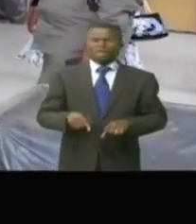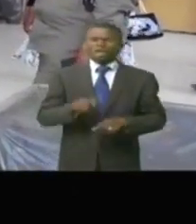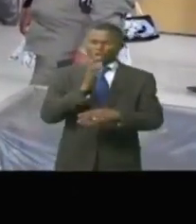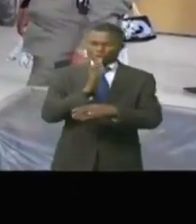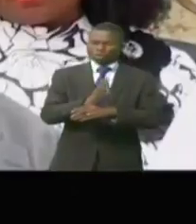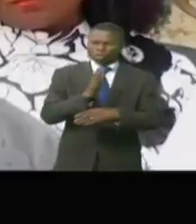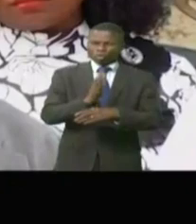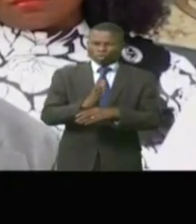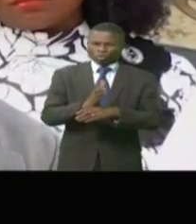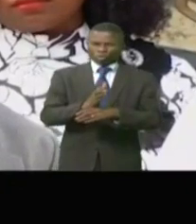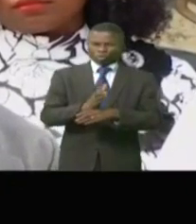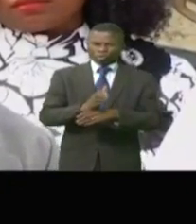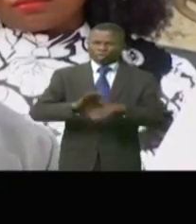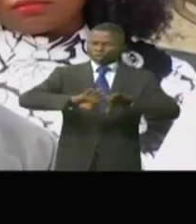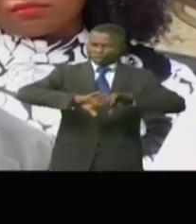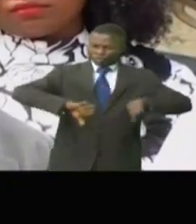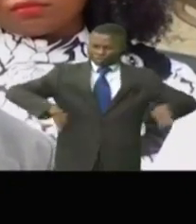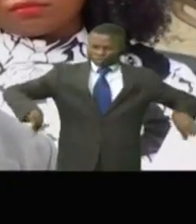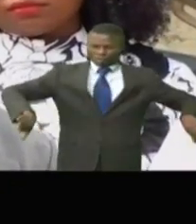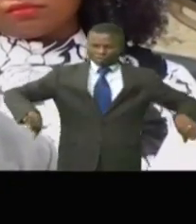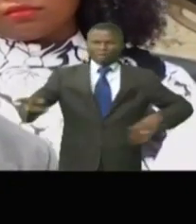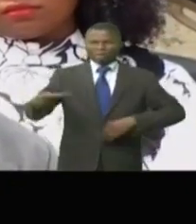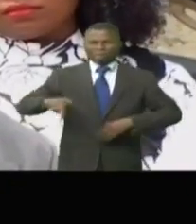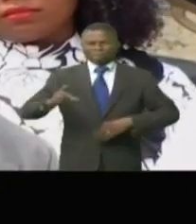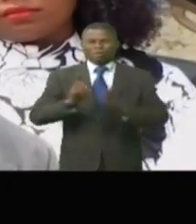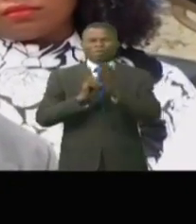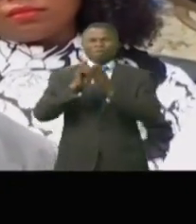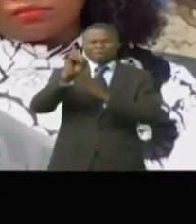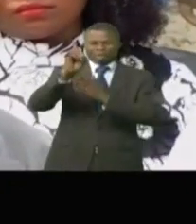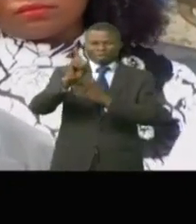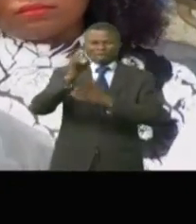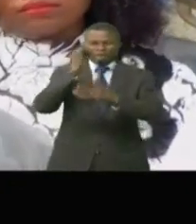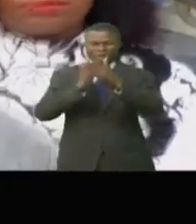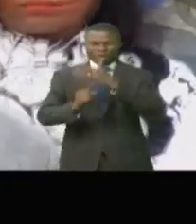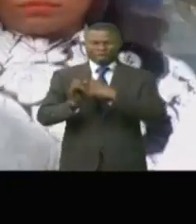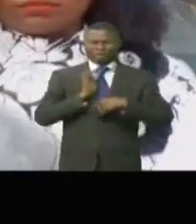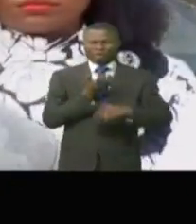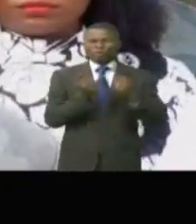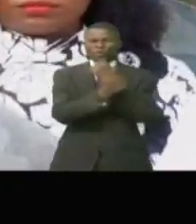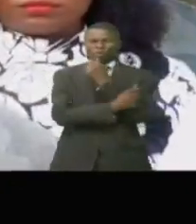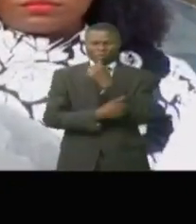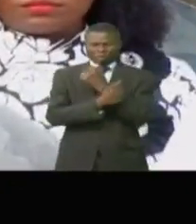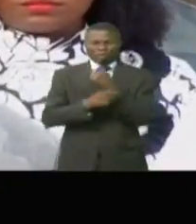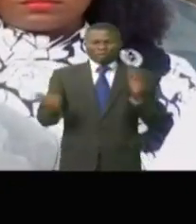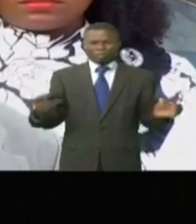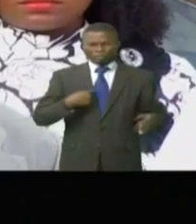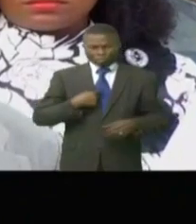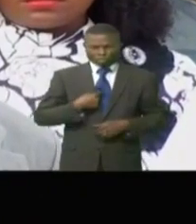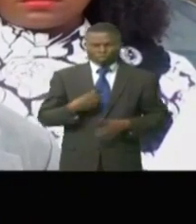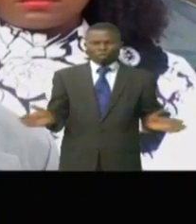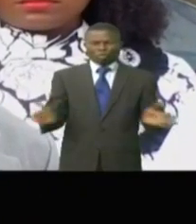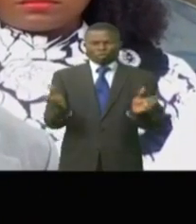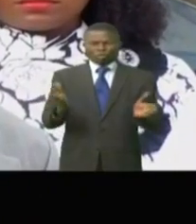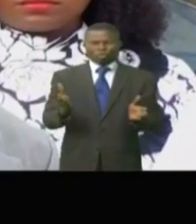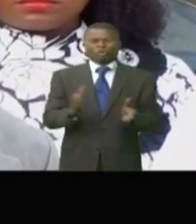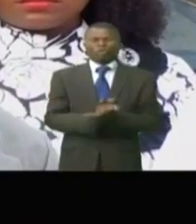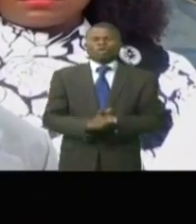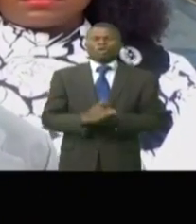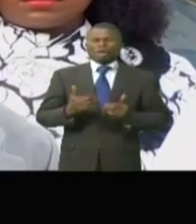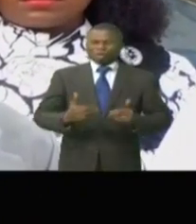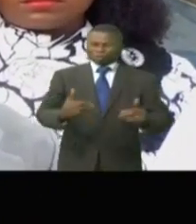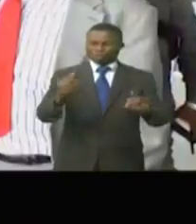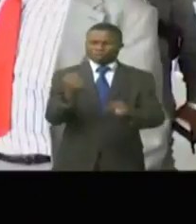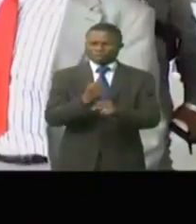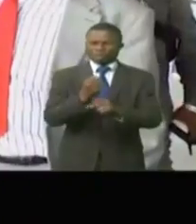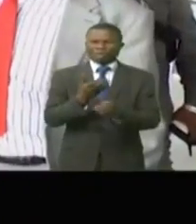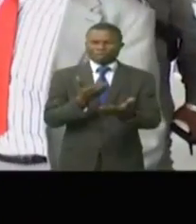du découpage et du développement à l'intérieur de notre pays. J'encourage l'exécutif à aller de